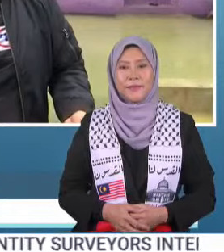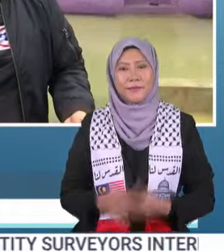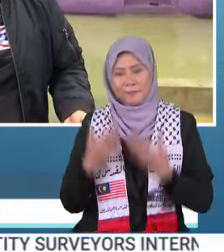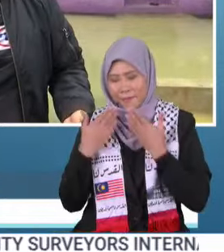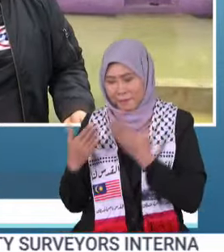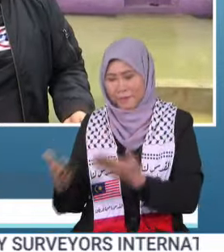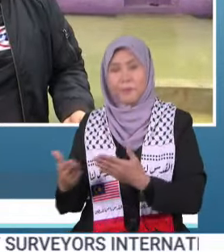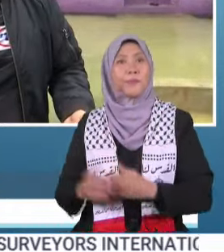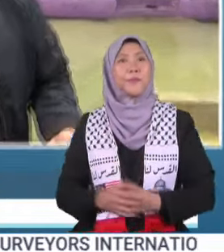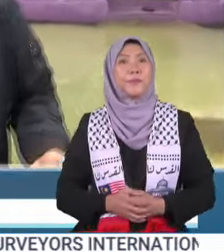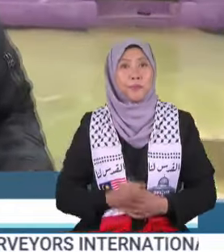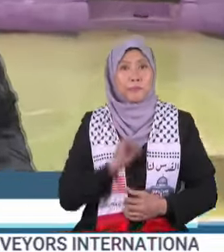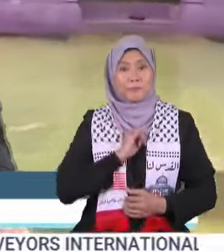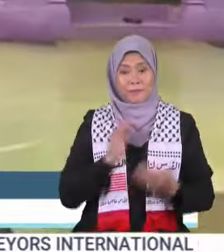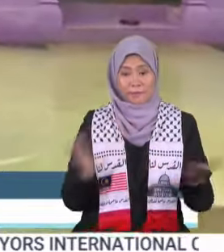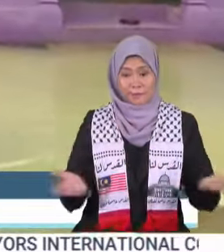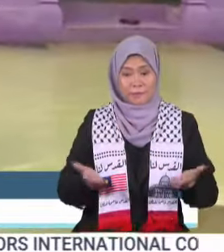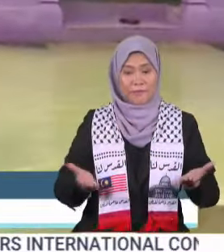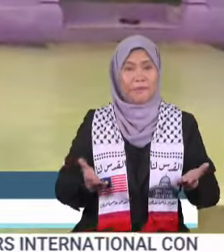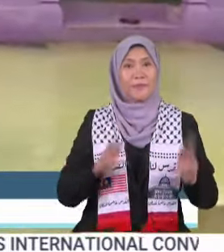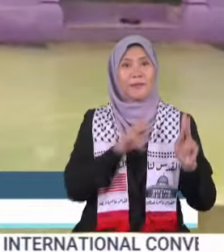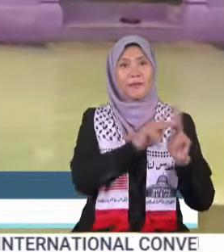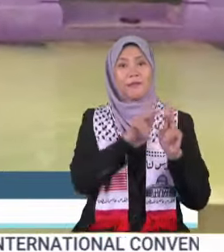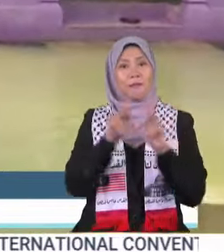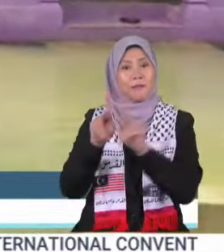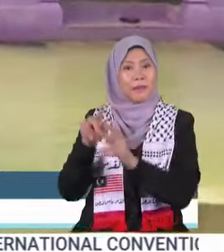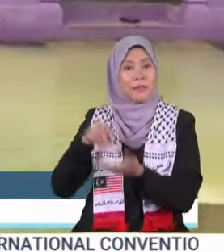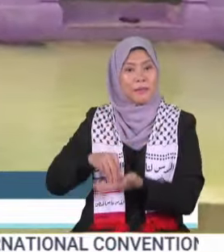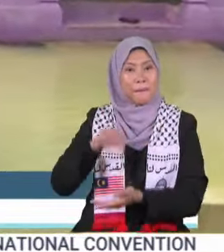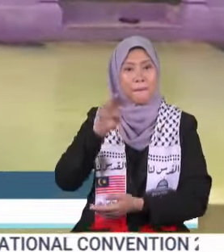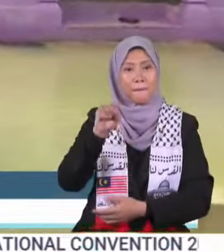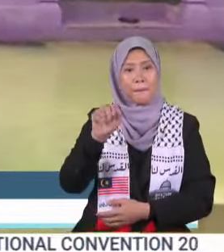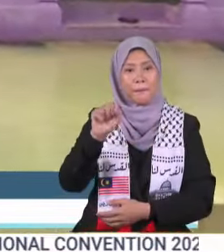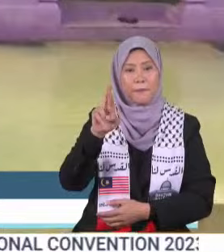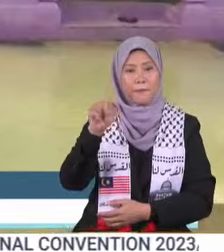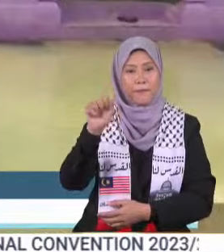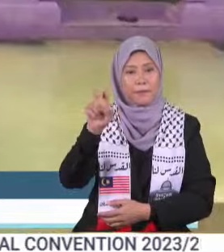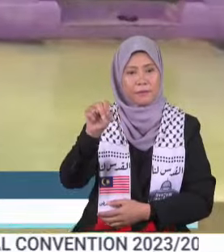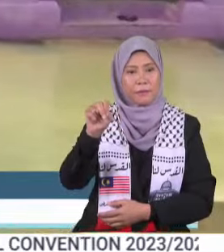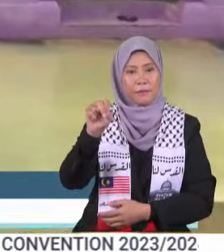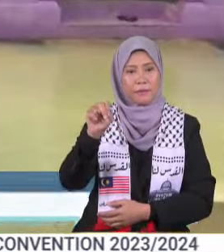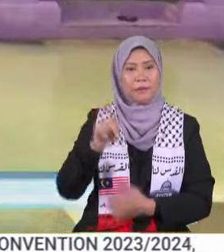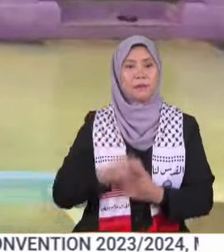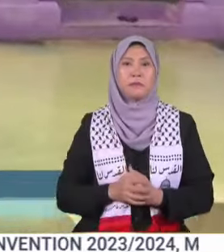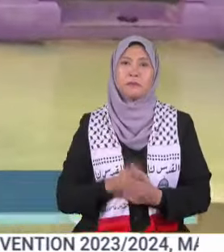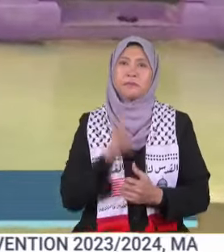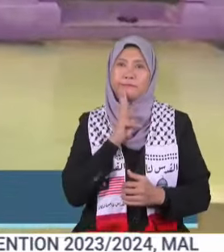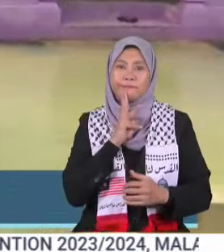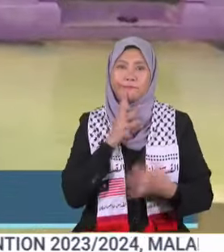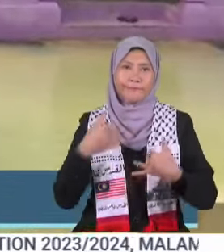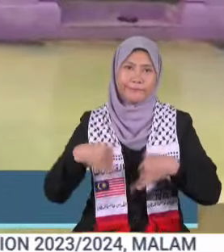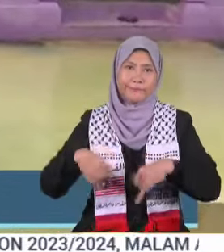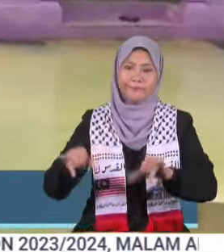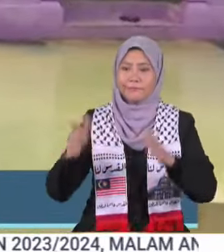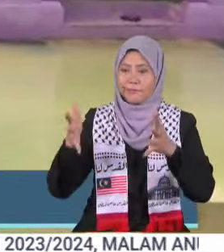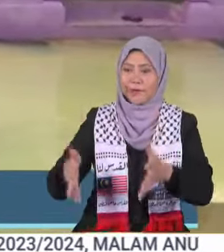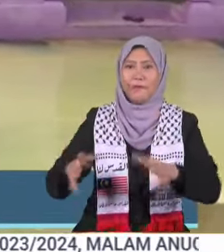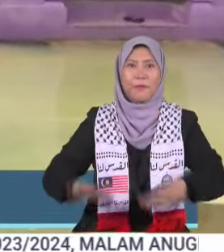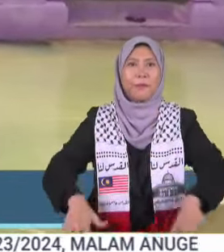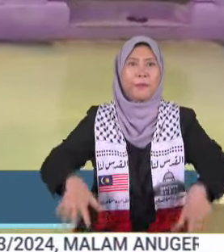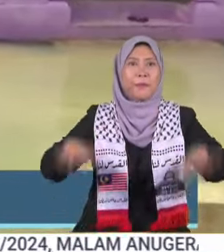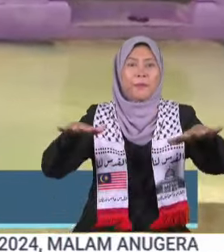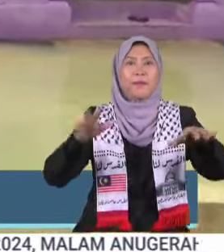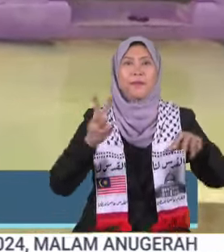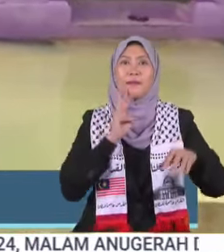Baik terima kasih saya kini masih lagi berada di kampung luit di Maran Di mana lokasi ini masih digenangi oleh air banjir koran hujan lebat